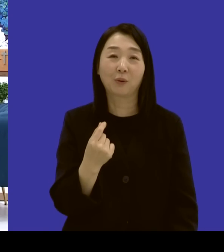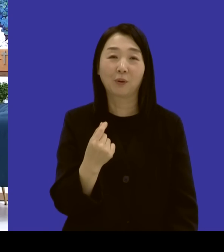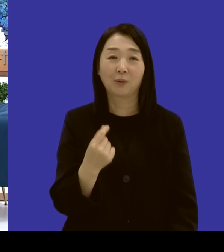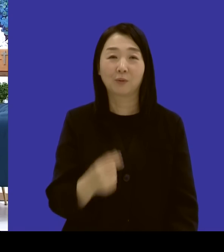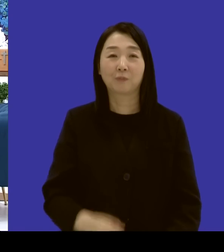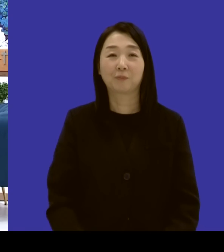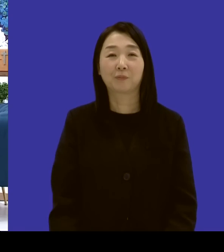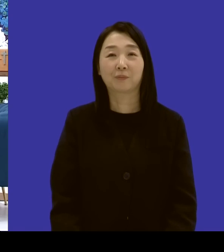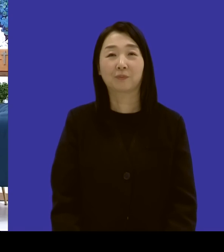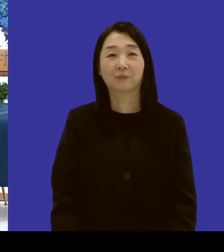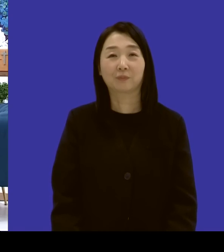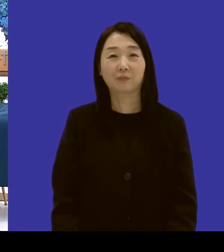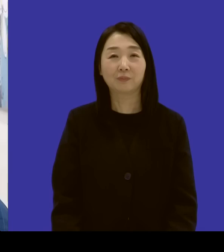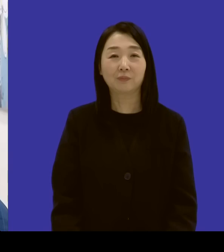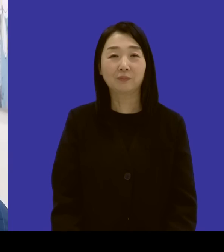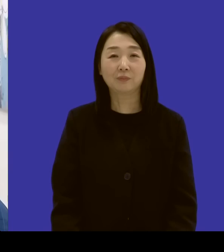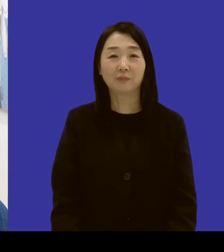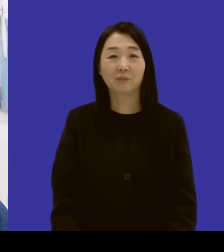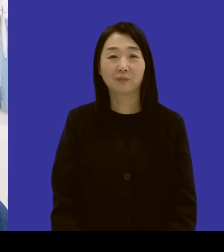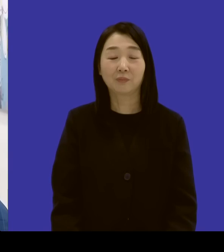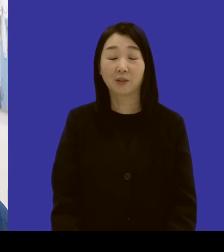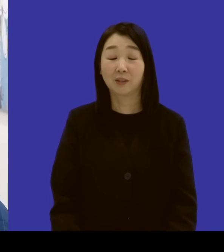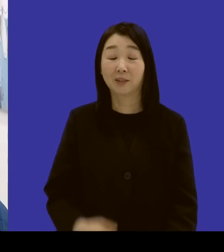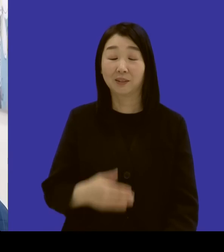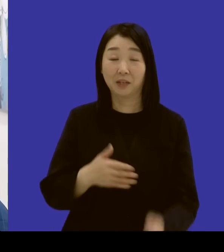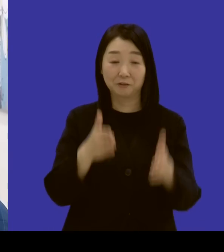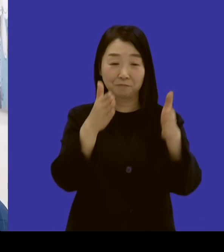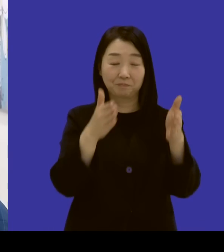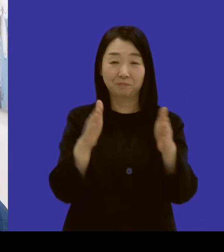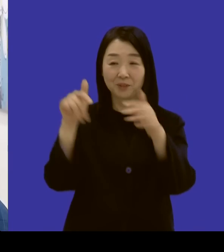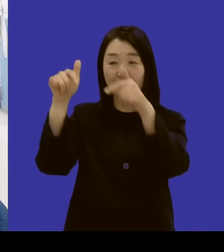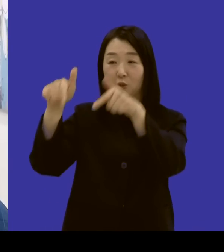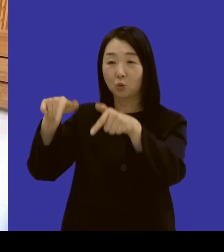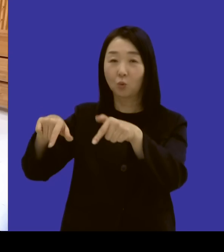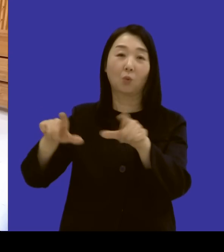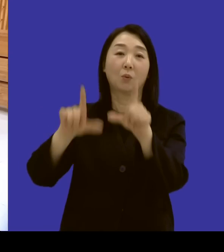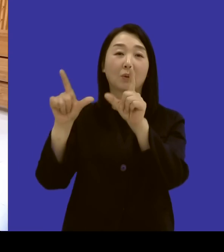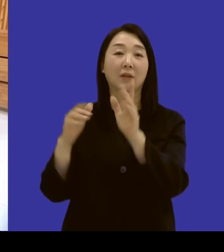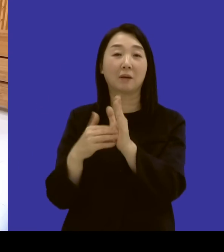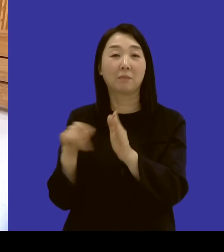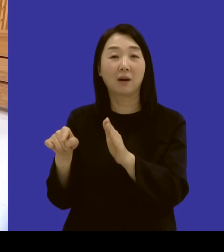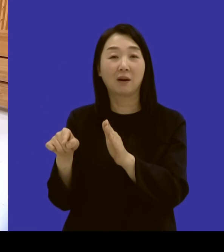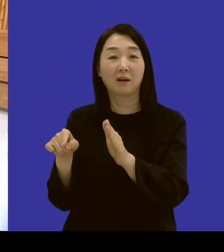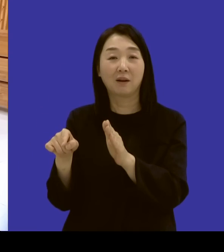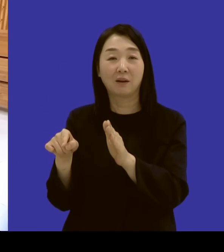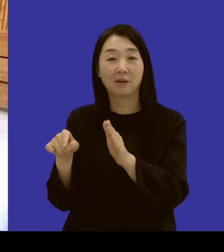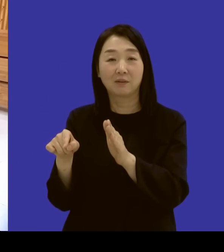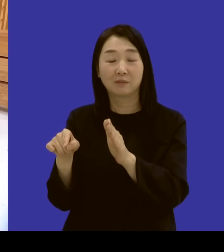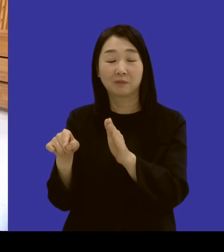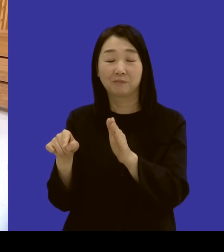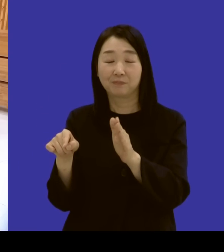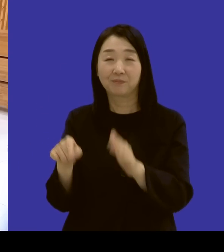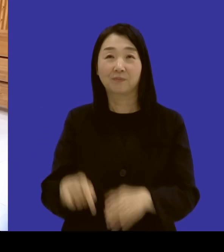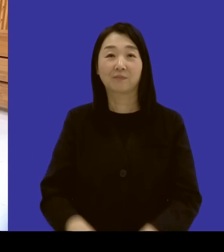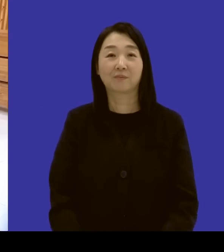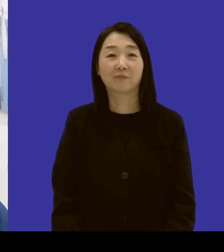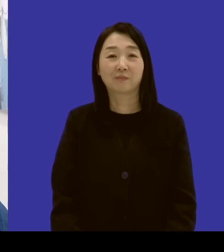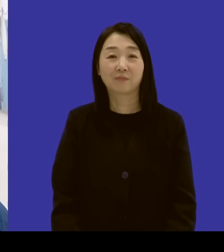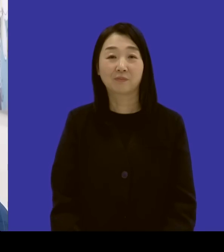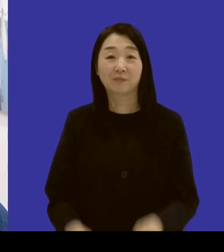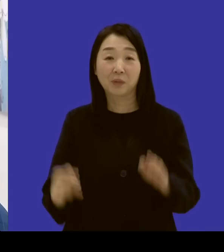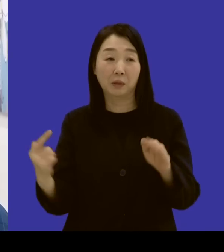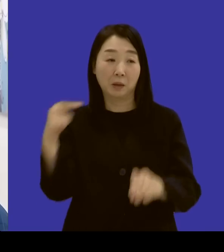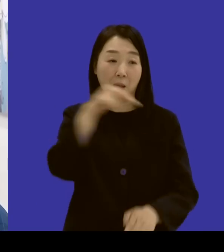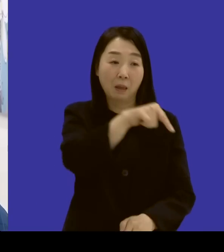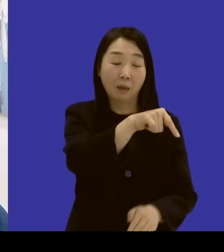서쪽 센트럴파크 중간이면 네. 저는 서쪽 편에 살았는데 웨스트사이드에 살면서 그게 이스트사이드 뭐 third avenue예요. 그래서